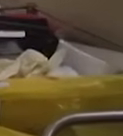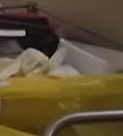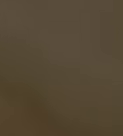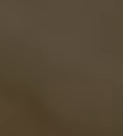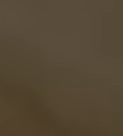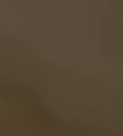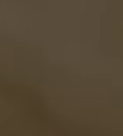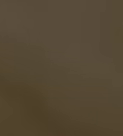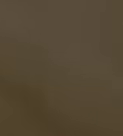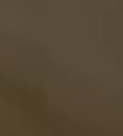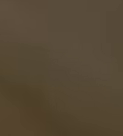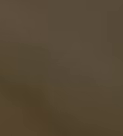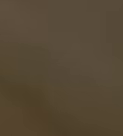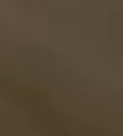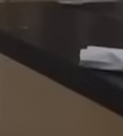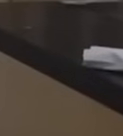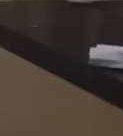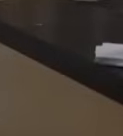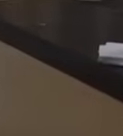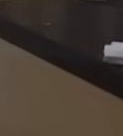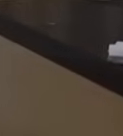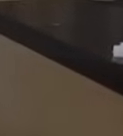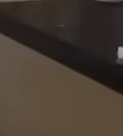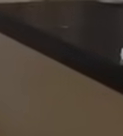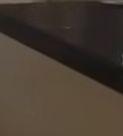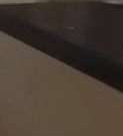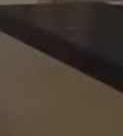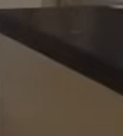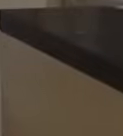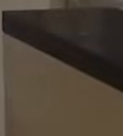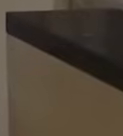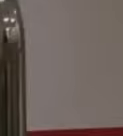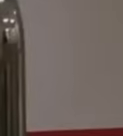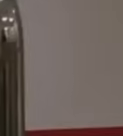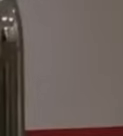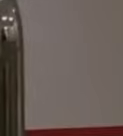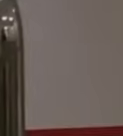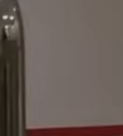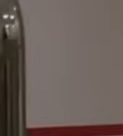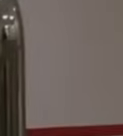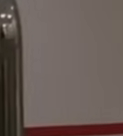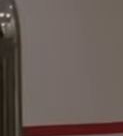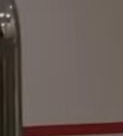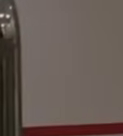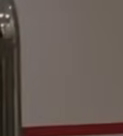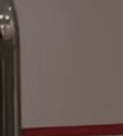Tangerang Selatan. Pihak rumah sakit mewajibkan seluruh aktivitas di lingkup rumah sakit kembali memakai masker.